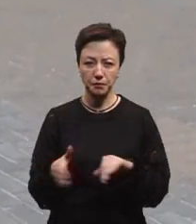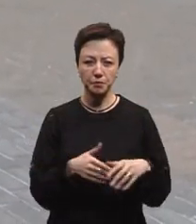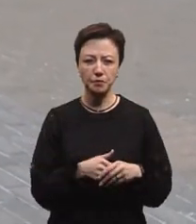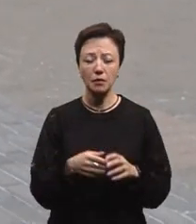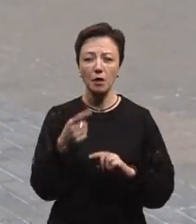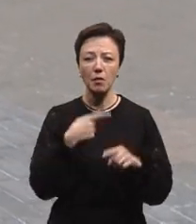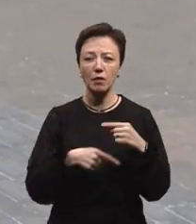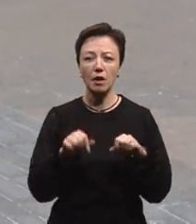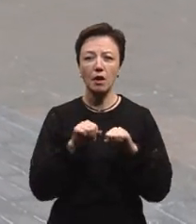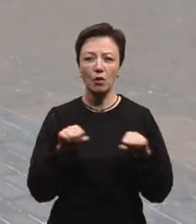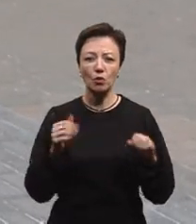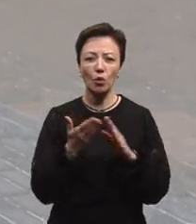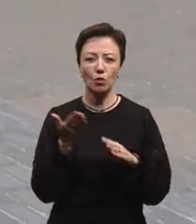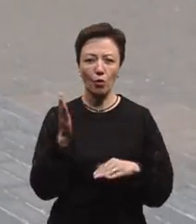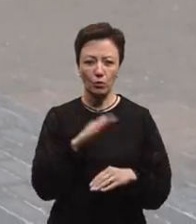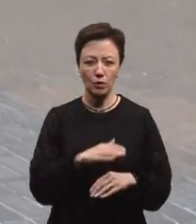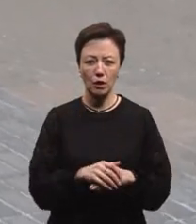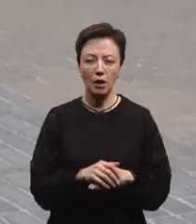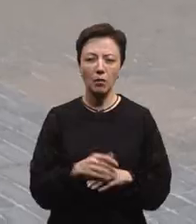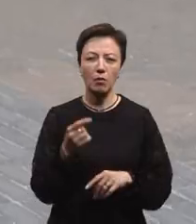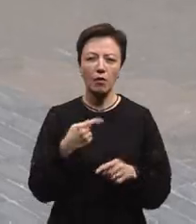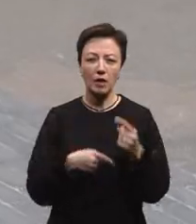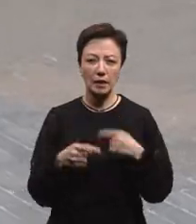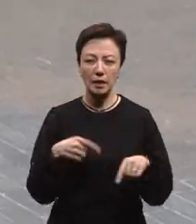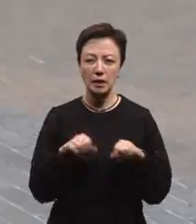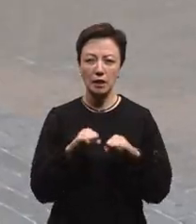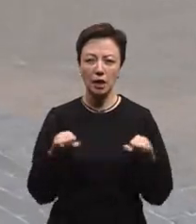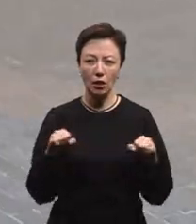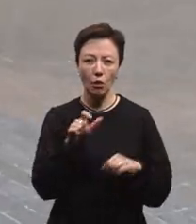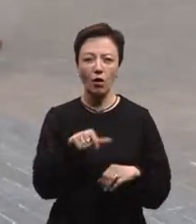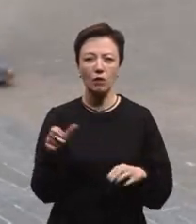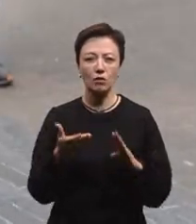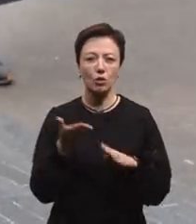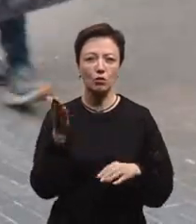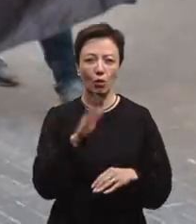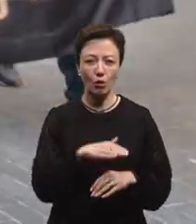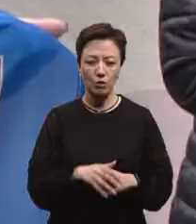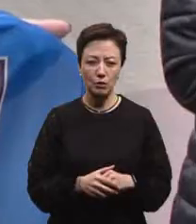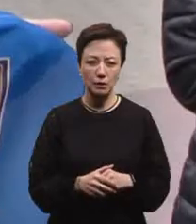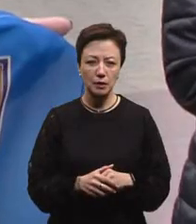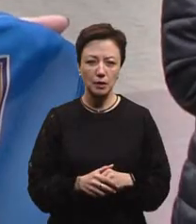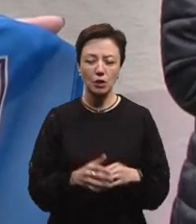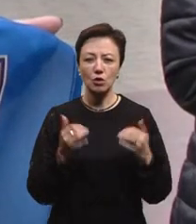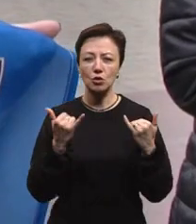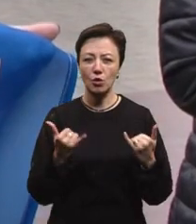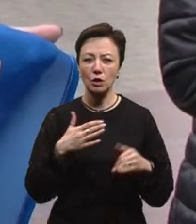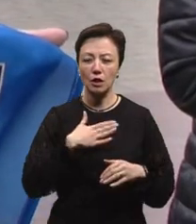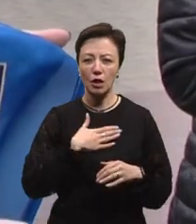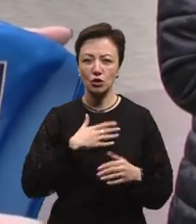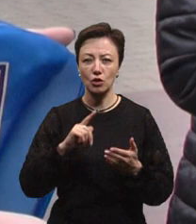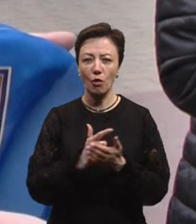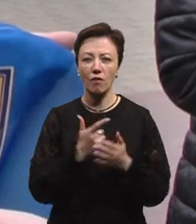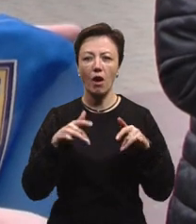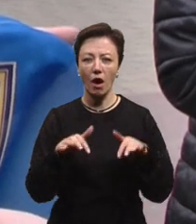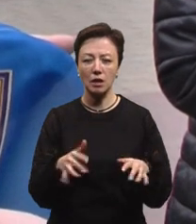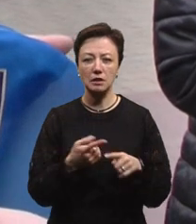поверніть героєм додому поверніть Героям слава сьогоднішня наша чергова